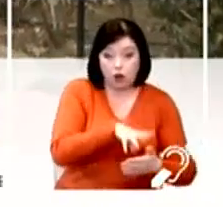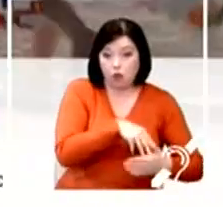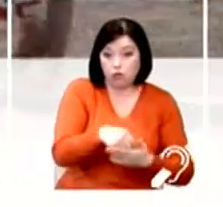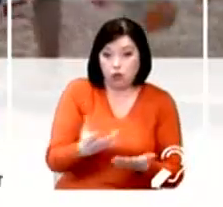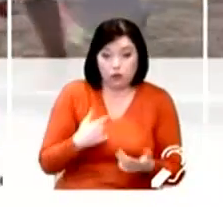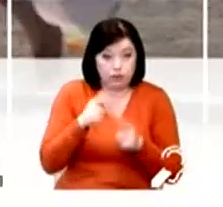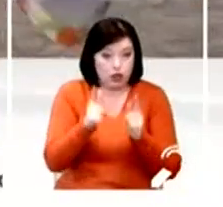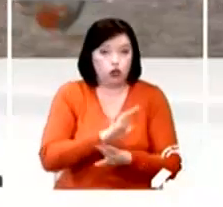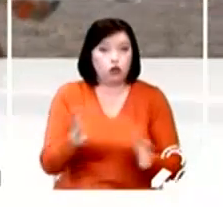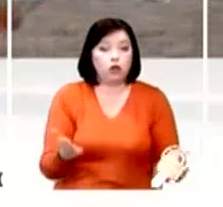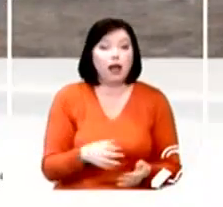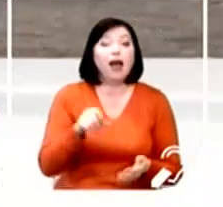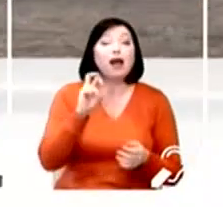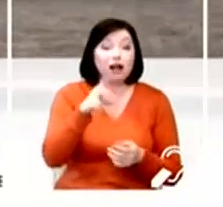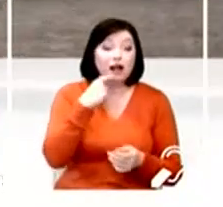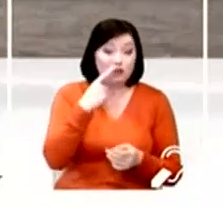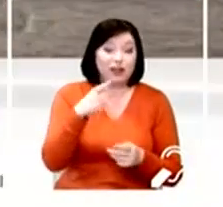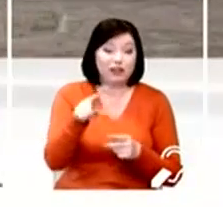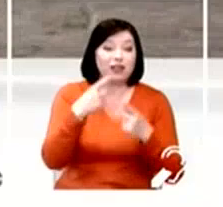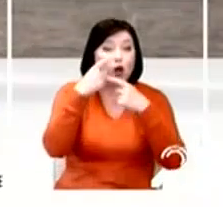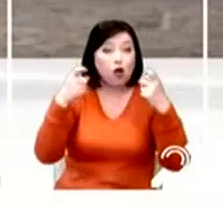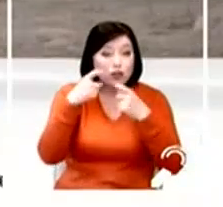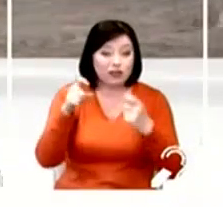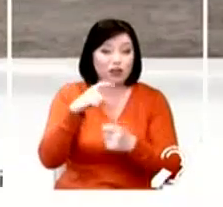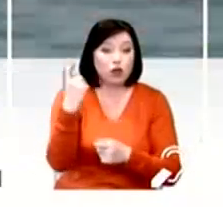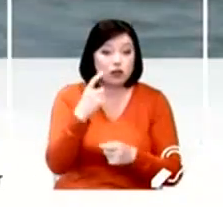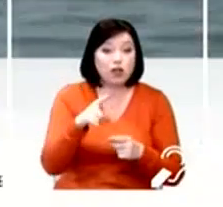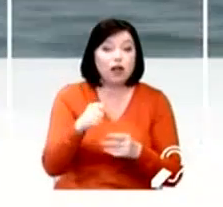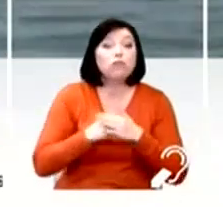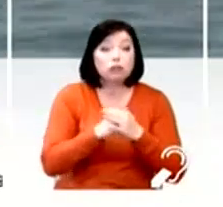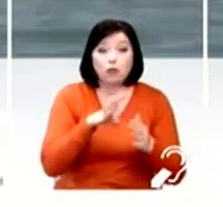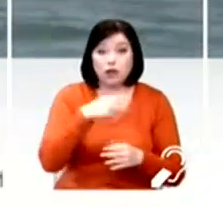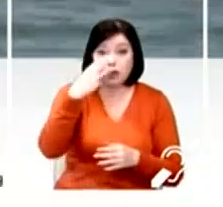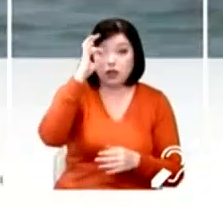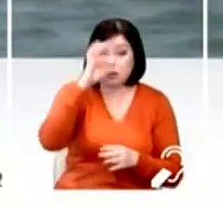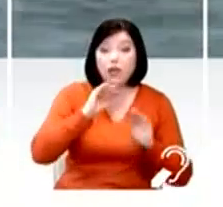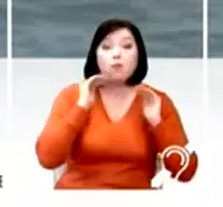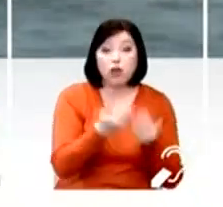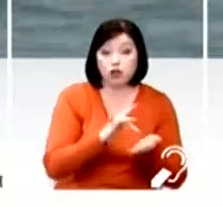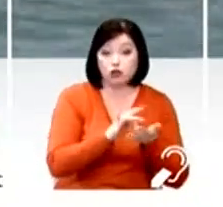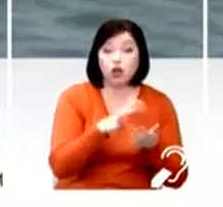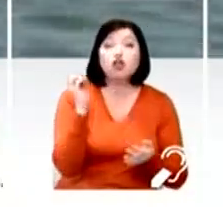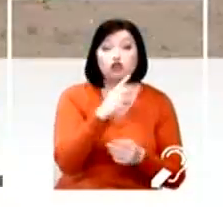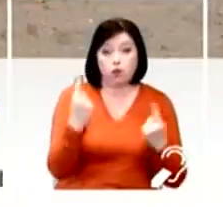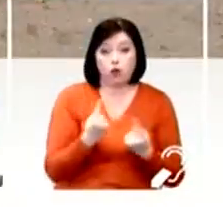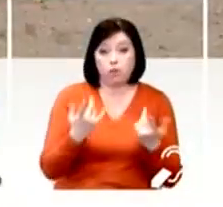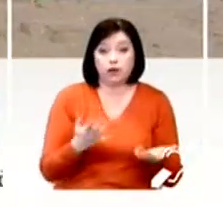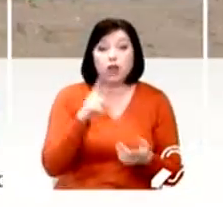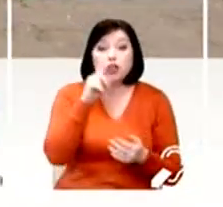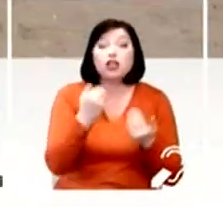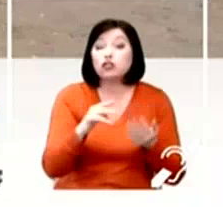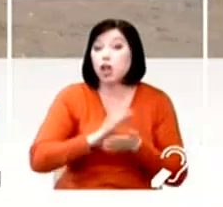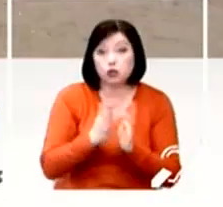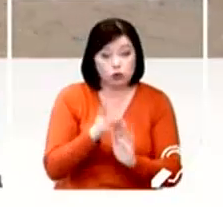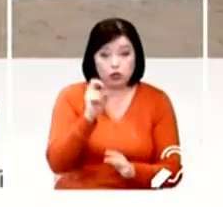nu suntem de acord. Potrivit reprezentanților patronatelor din Mamaia, stațiunea a avut anul trecut cu 30% mai puțin turiști decât de obicei. Nici acum